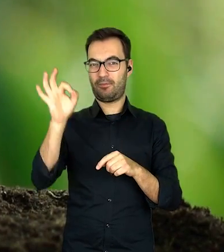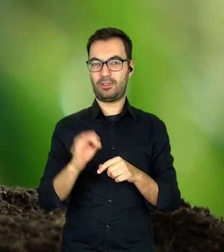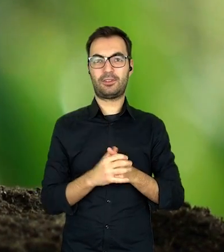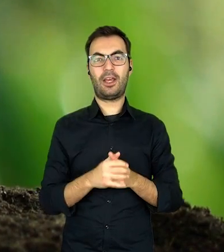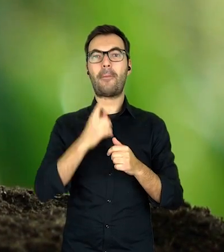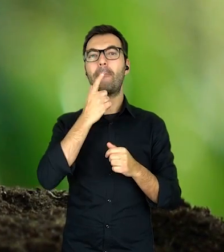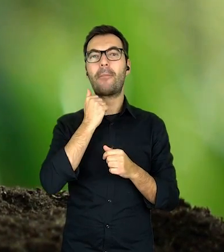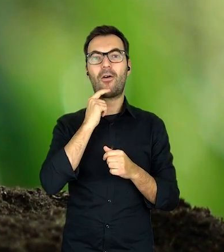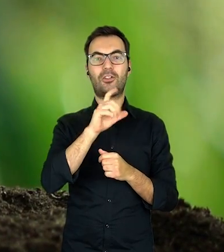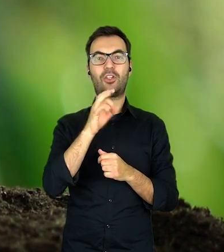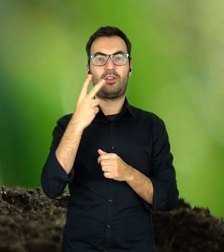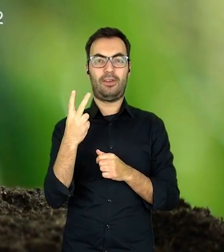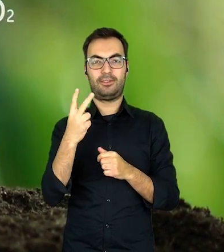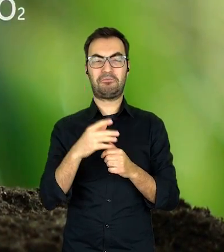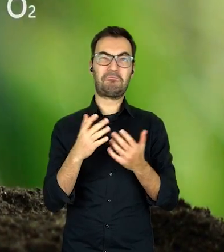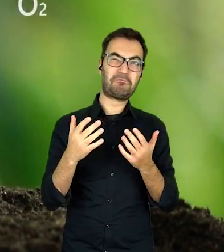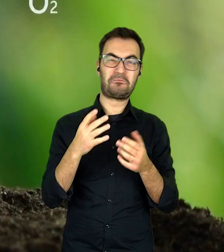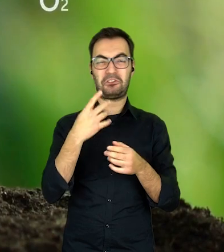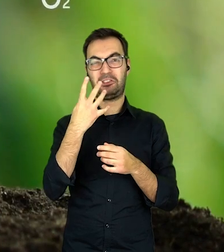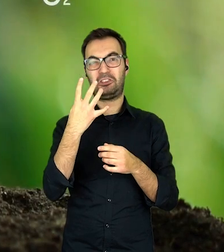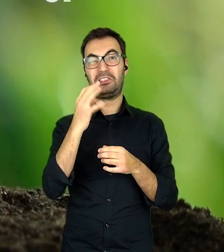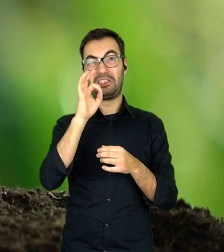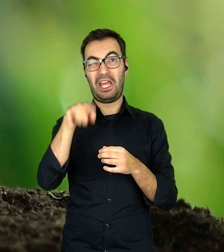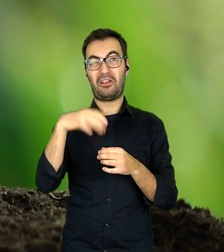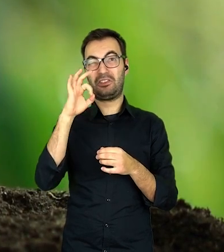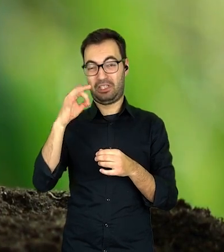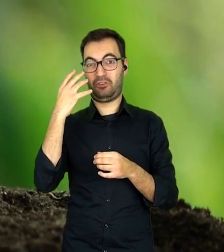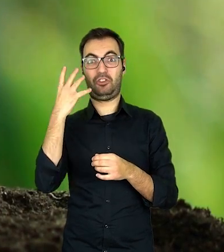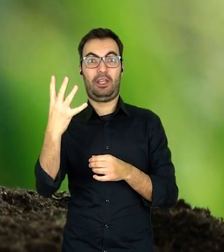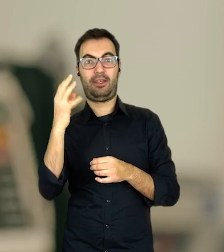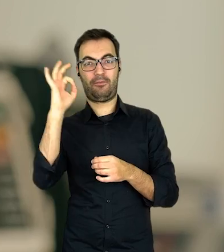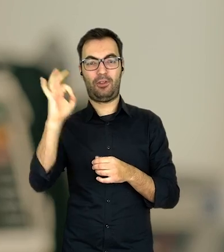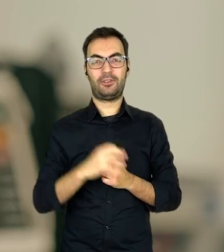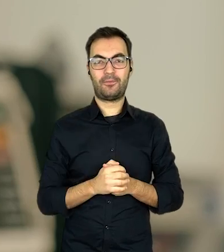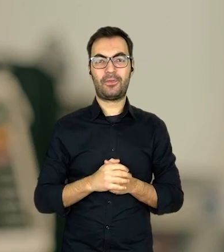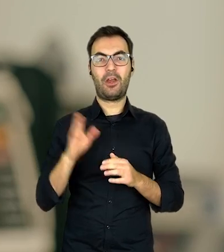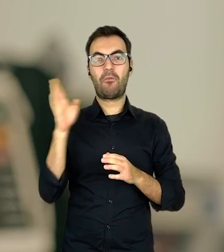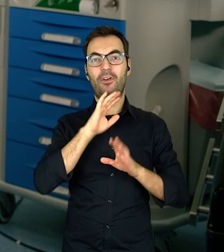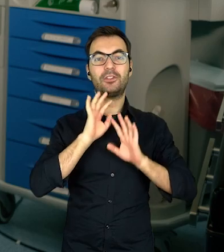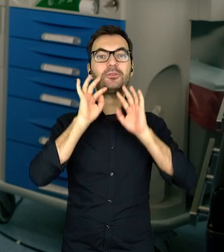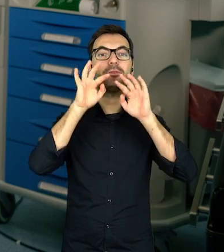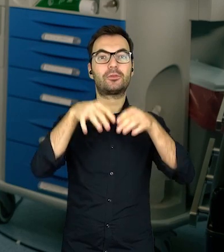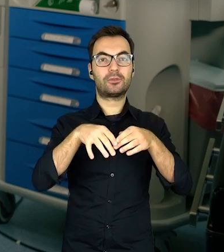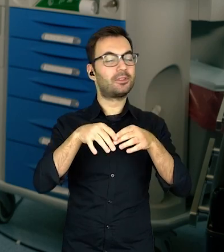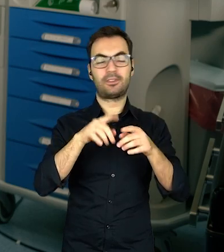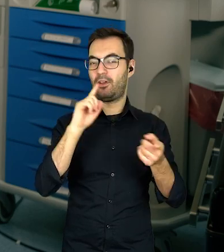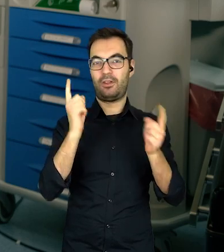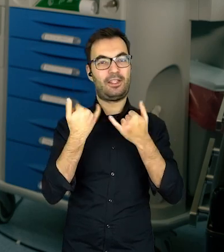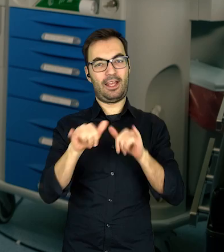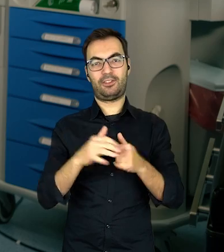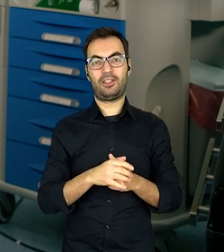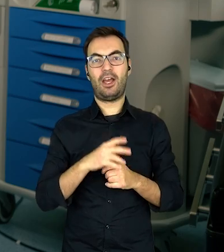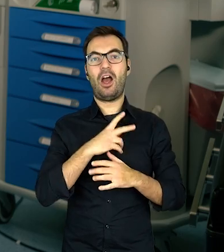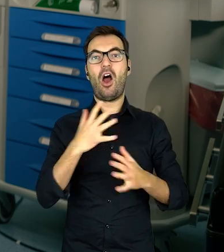mało dwutlenku węgla, bo zaledwie 0,04%. W wydychanym powietrzu te proporcje wyglądają inaczej. Przy każdym oddechu